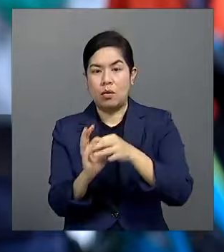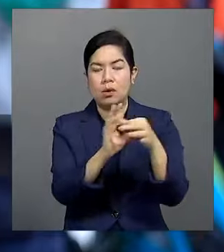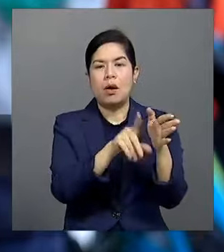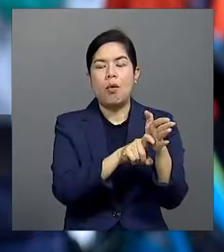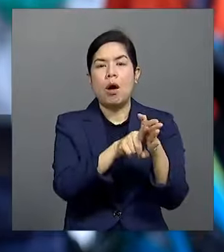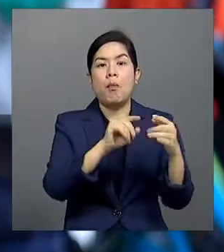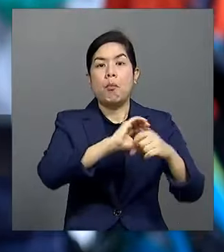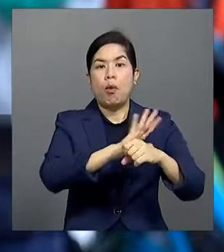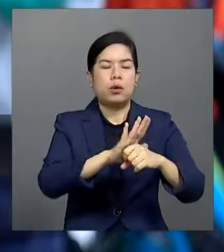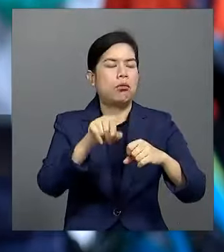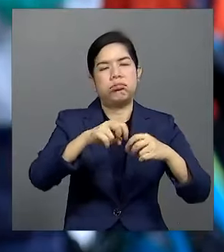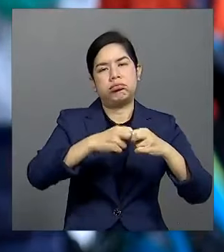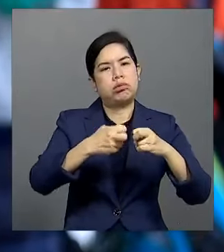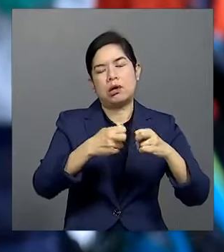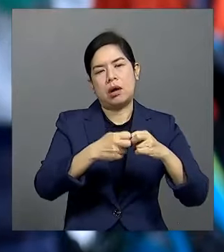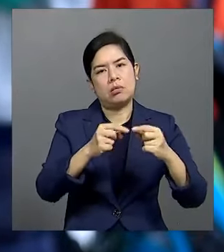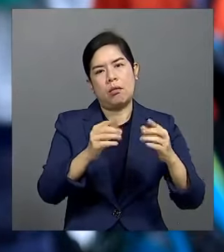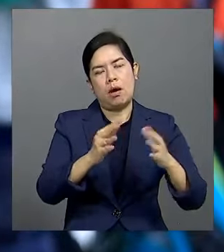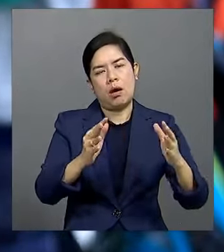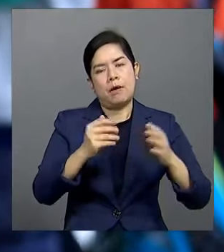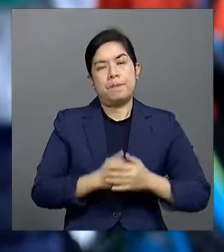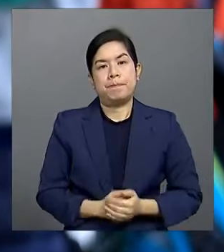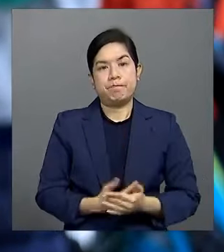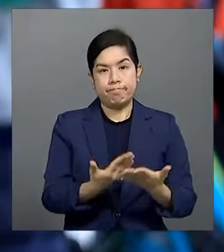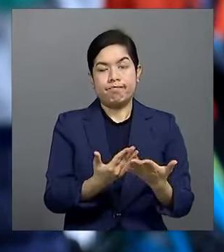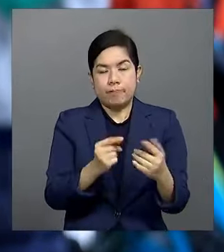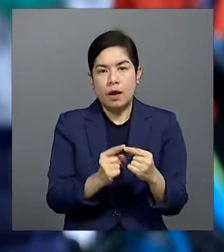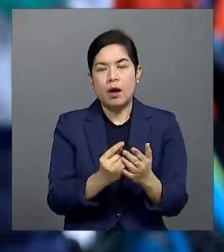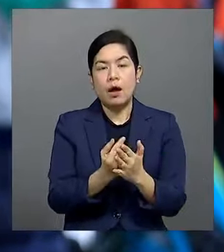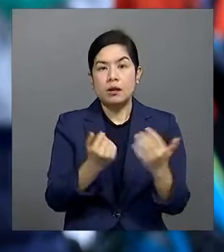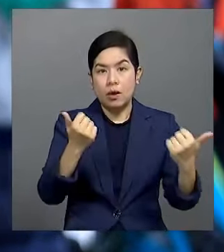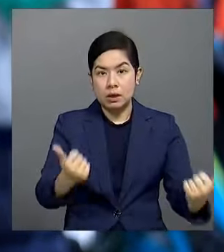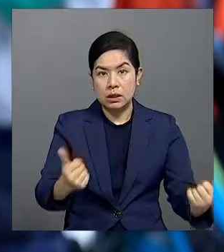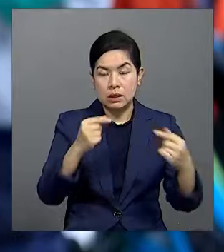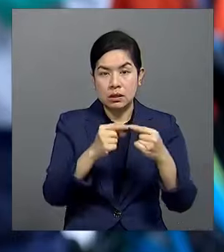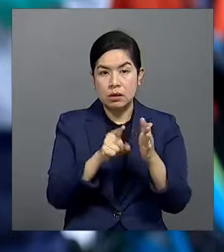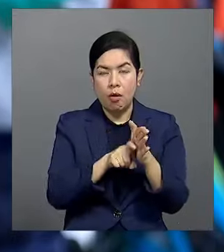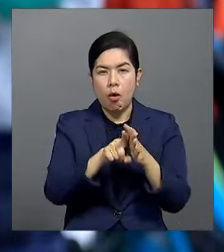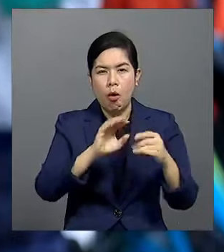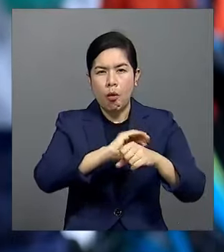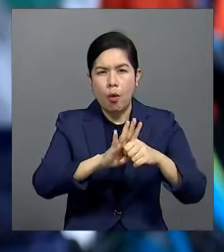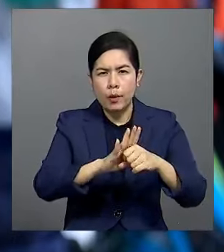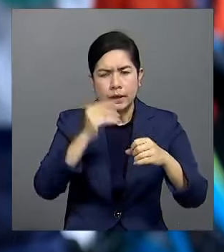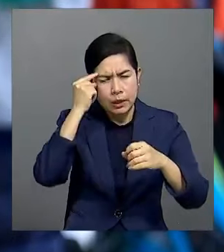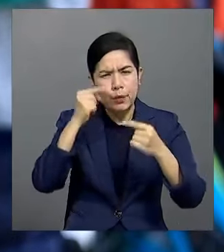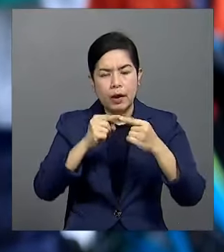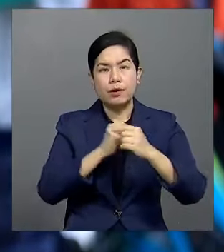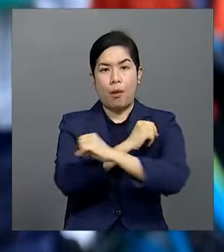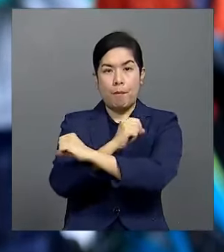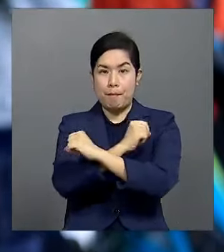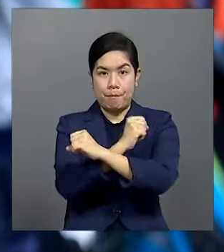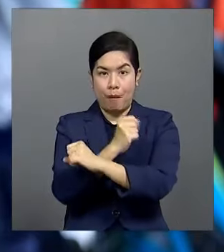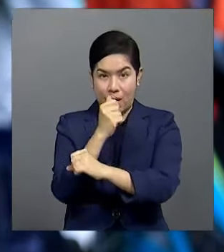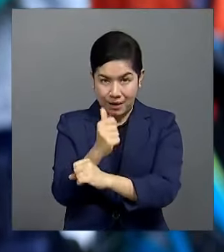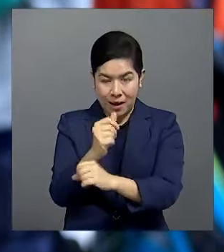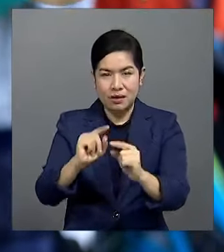ากมายตามมาในเร็ววันนี้โควิด-19 อาจจะหมดไปจากโลกนี้เมื่อเราสามารถคิดค้นวัคซีนได้สำเร็จแต่ขยะพ